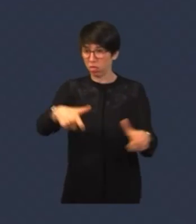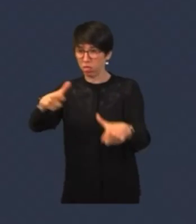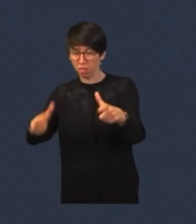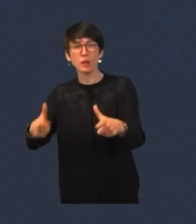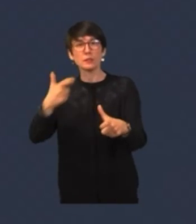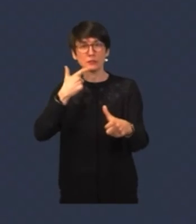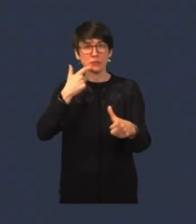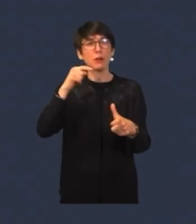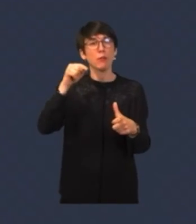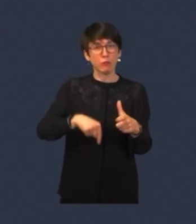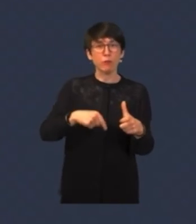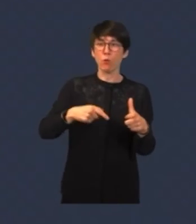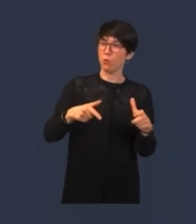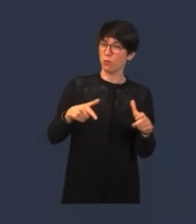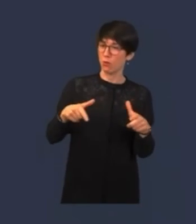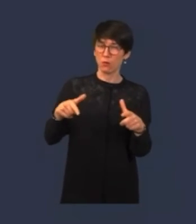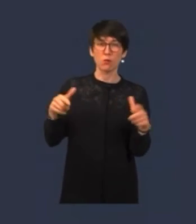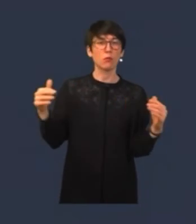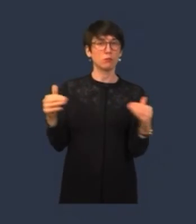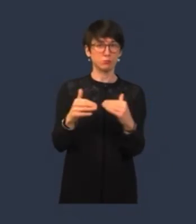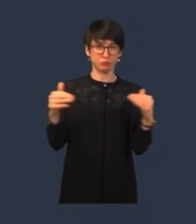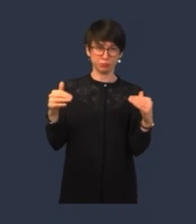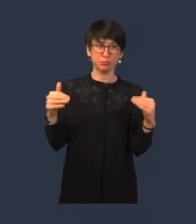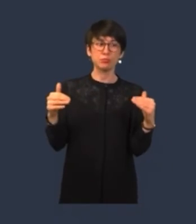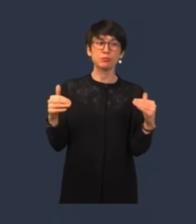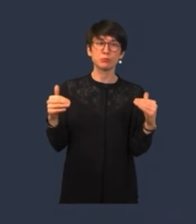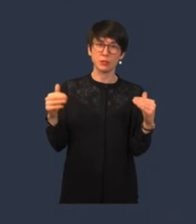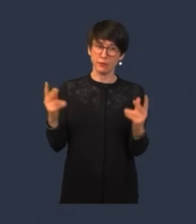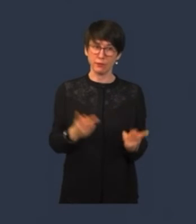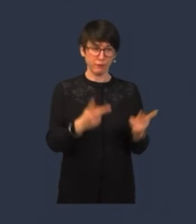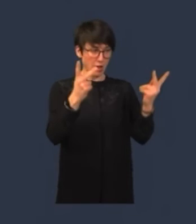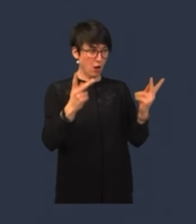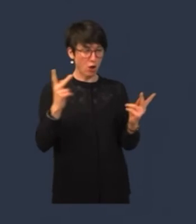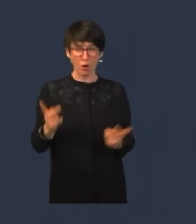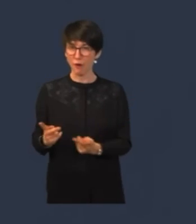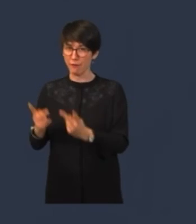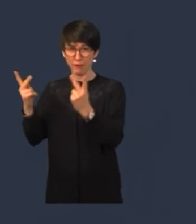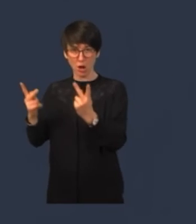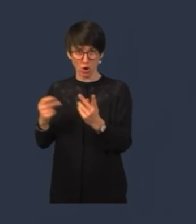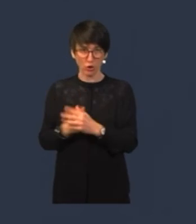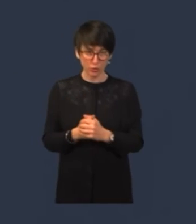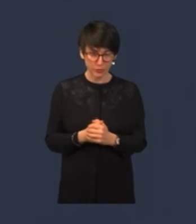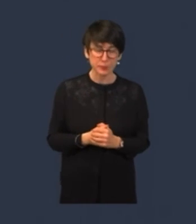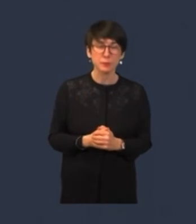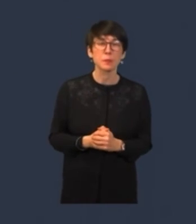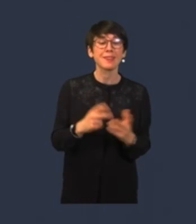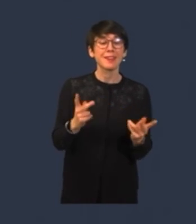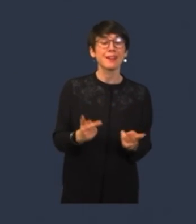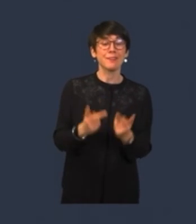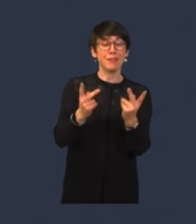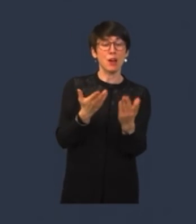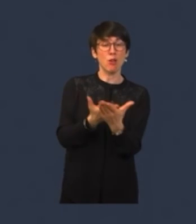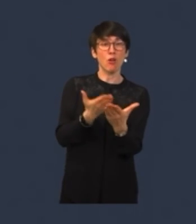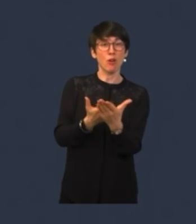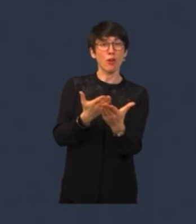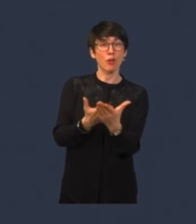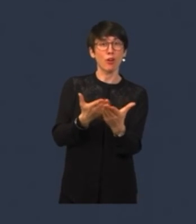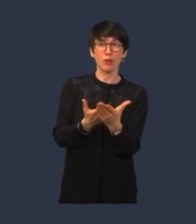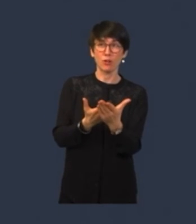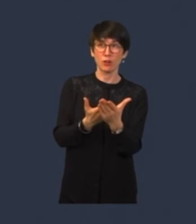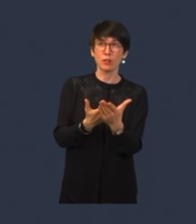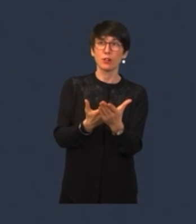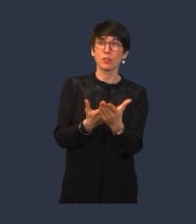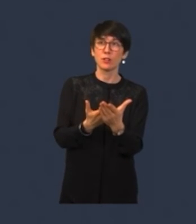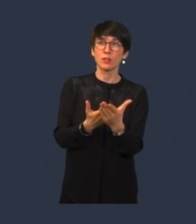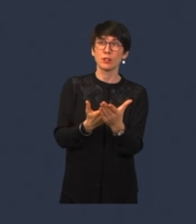l'autre. Tu seras pour moi unique au monde. Où sont passées ces valeurs qui faisaient notre grandeur? L'élégance